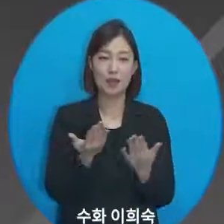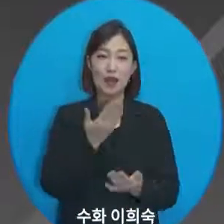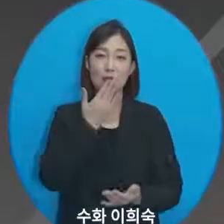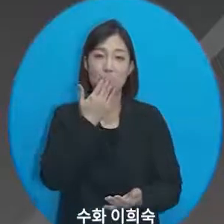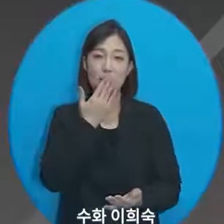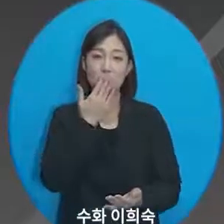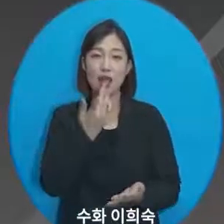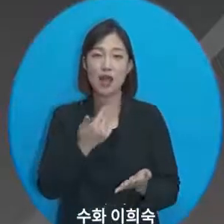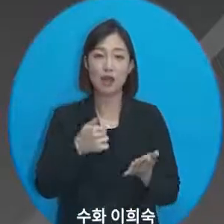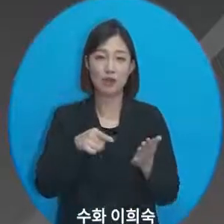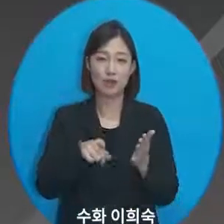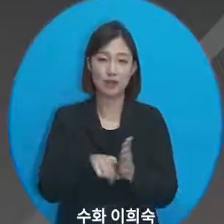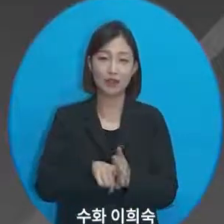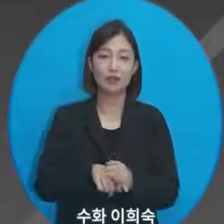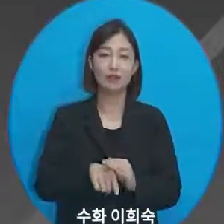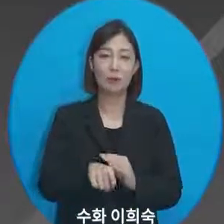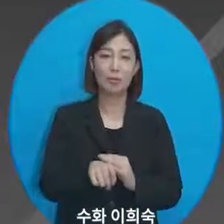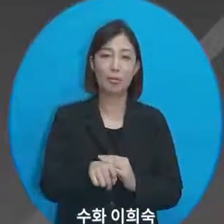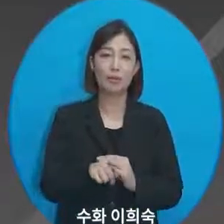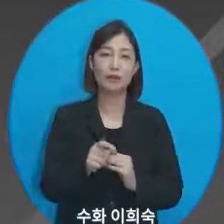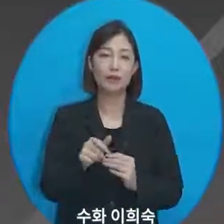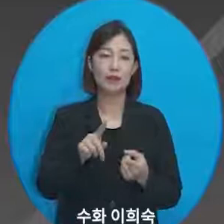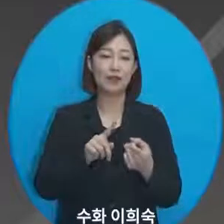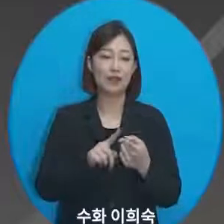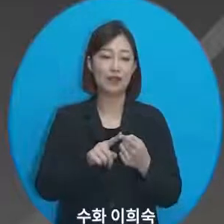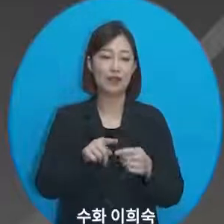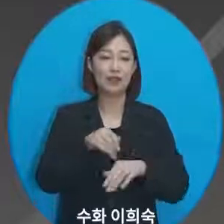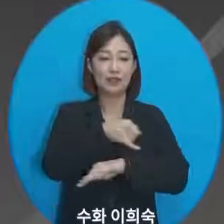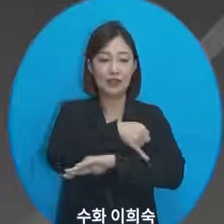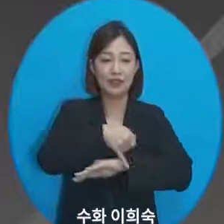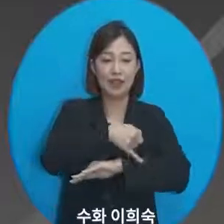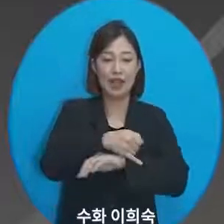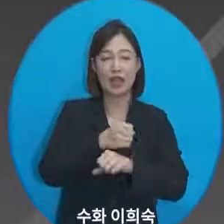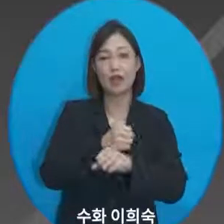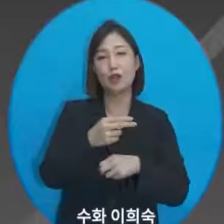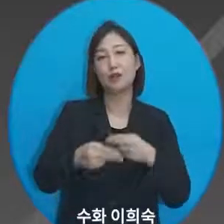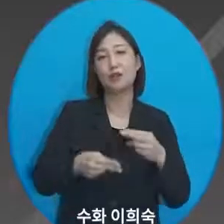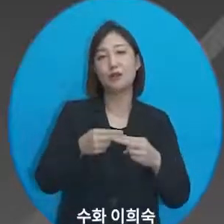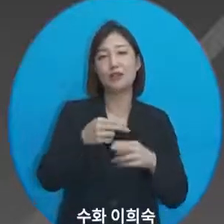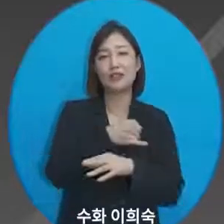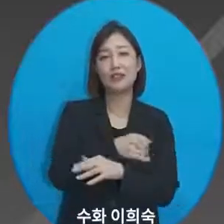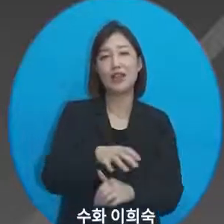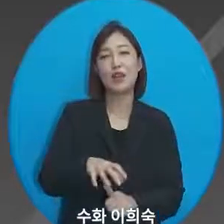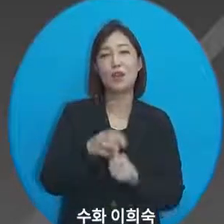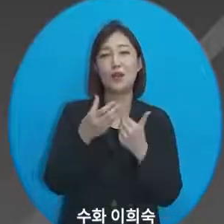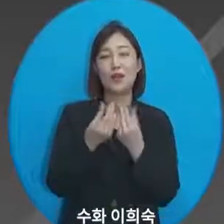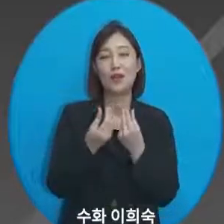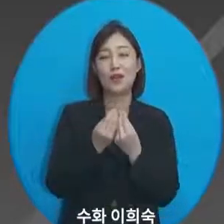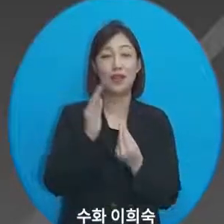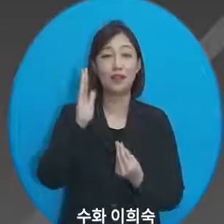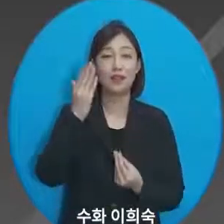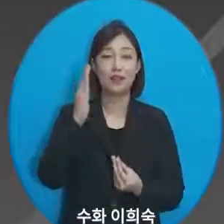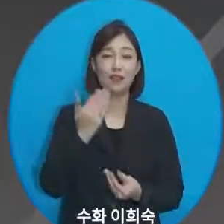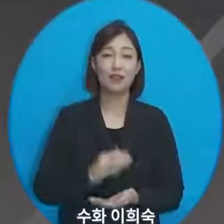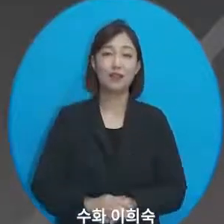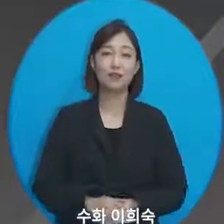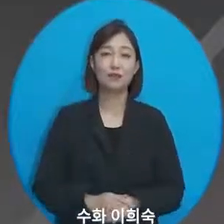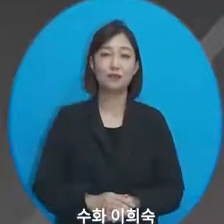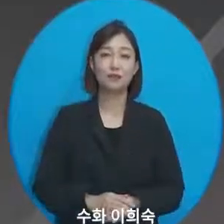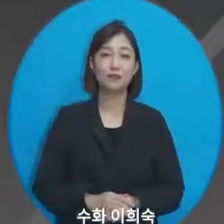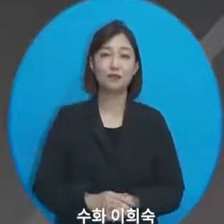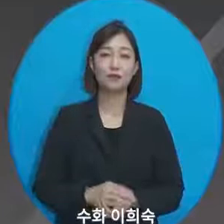공간적 개념, 바로 이게 유니버셜 디자인이 처음부터 강조하던 내용입니다. 바로 그러한 유니버셜